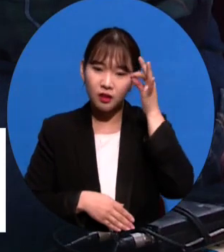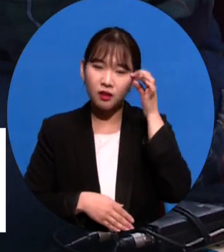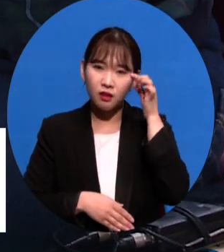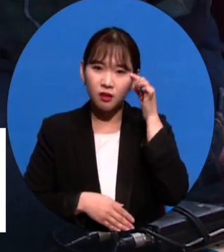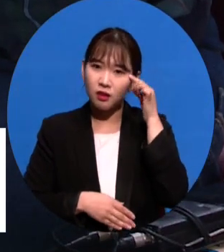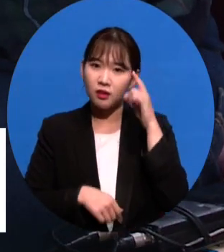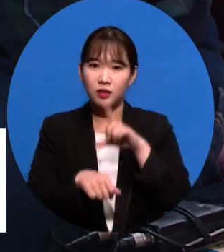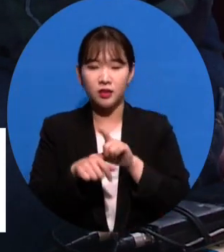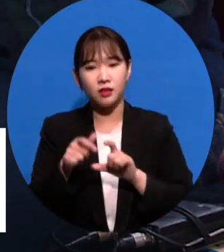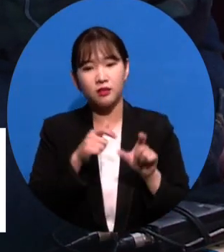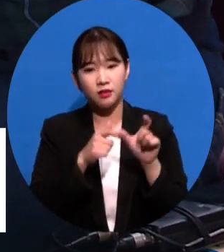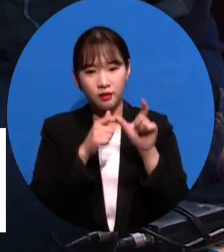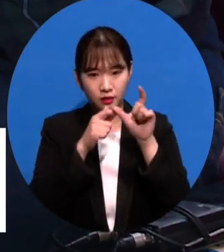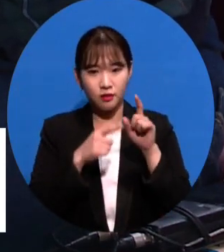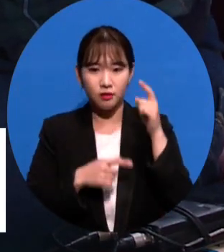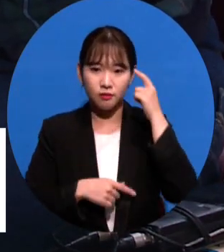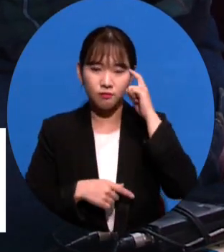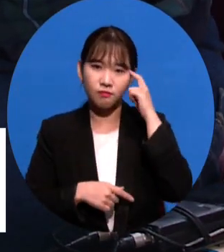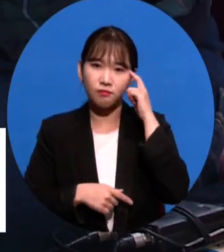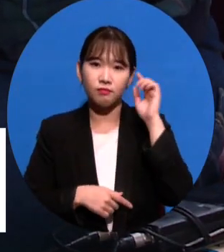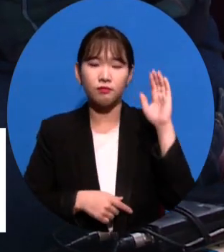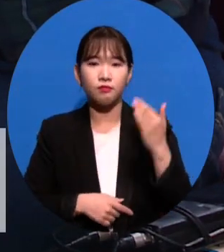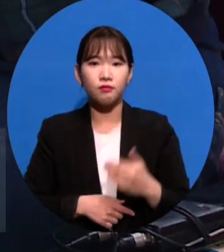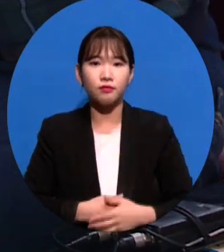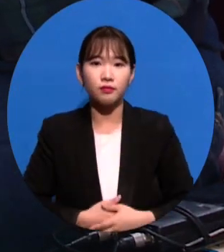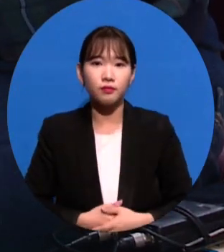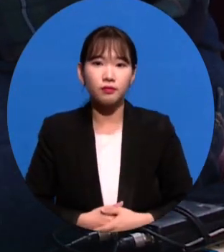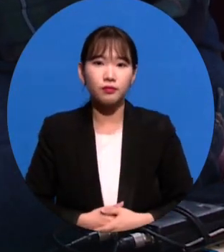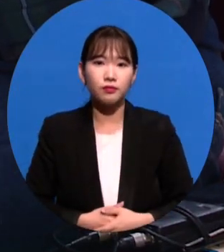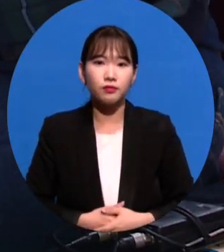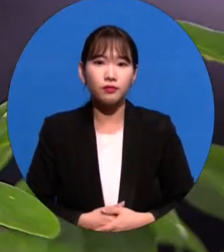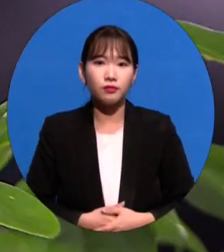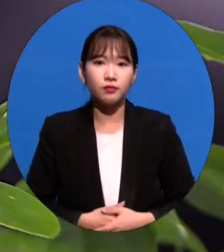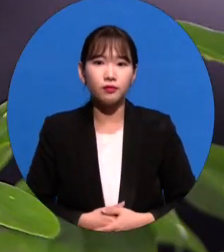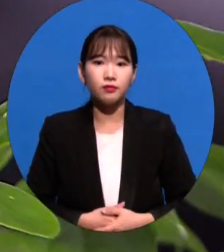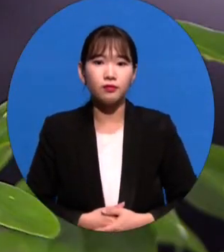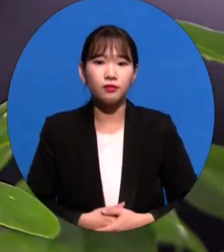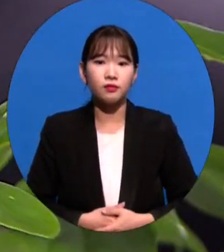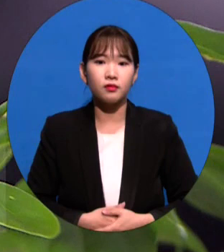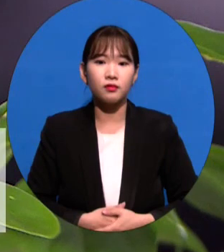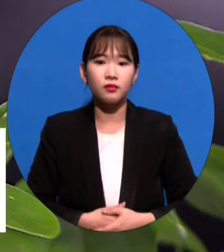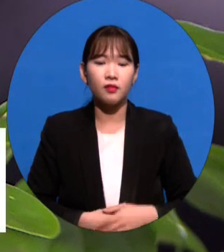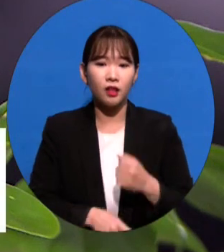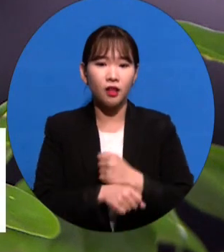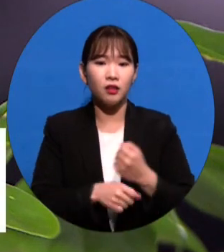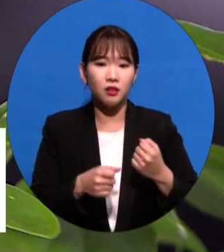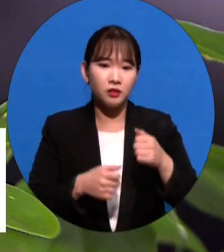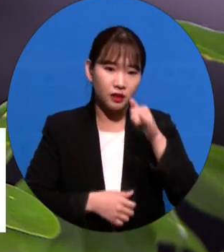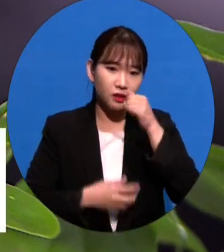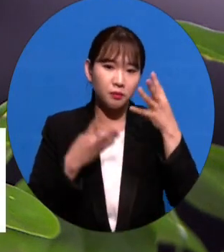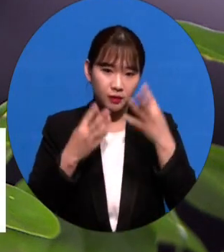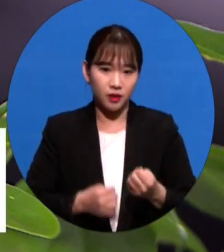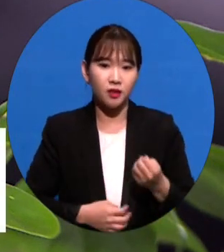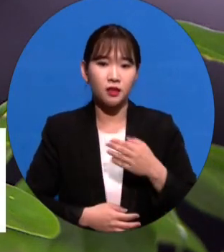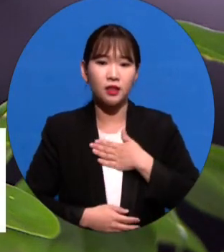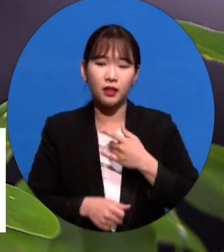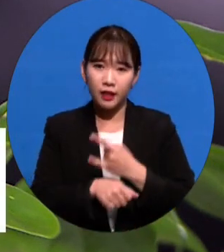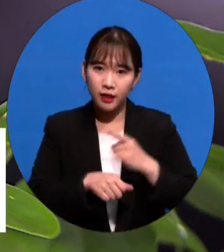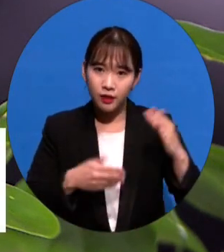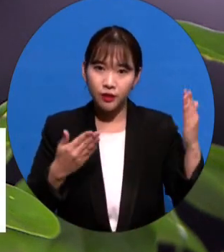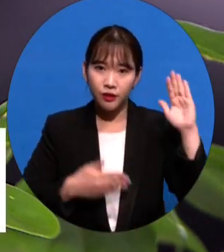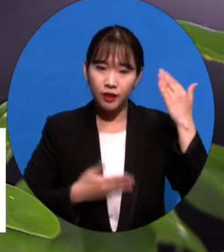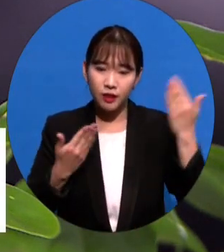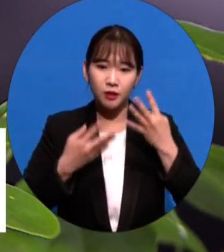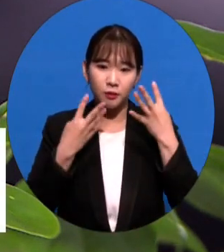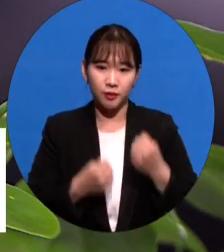시간이 갈수록 들기도 했고요. 하고요. 할 수 있는 거 많았습니다. 정말. 제가 해야 될 것도